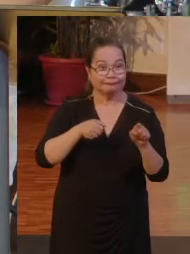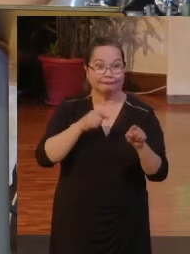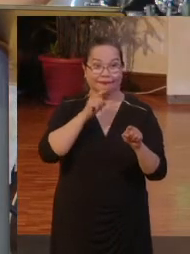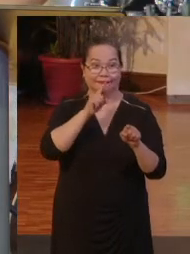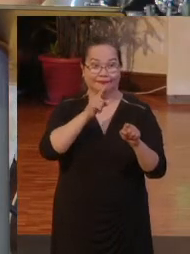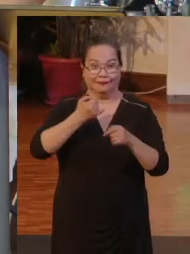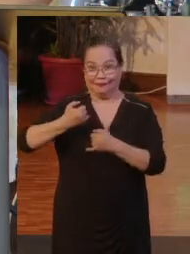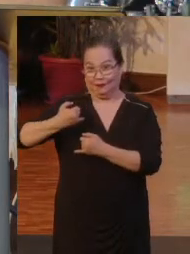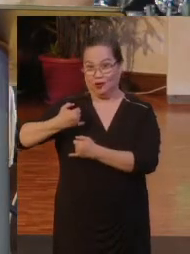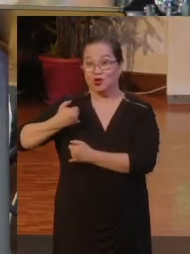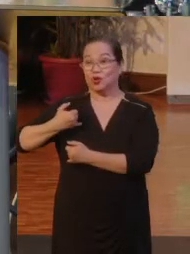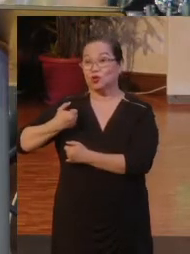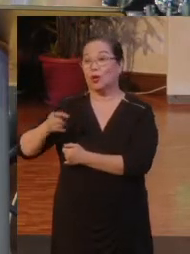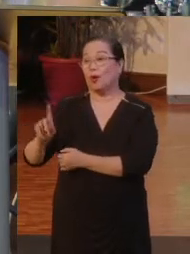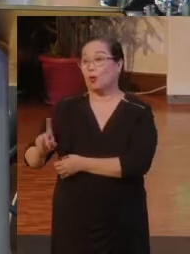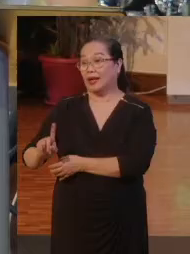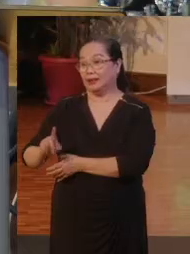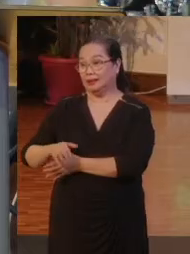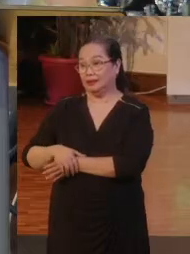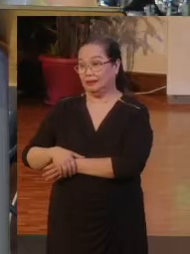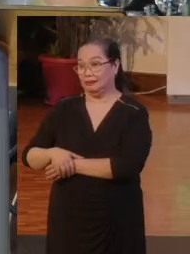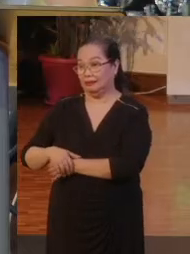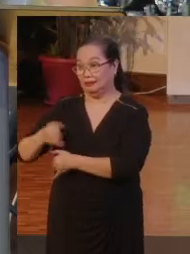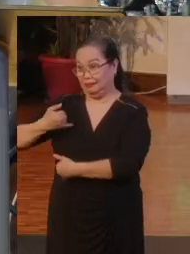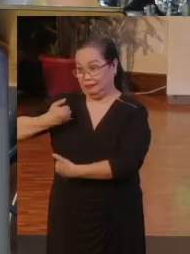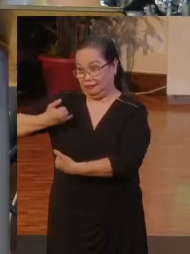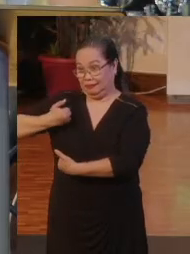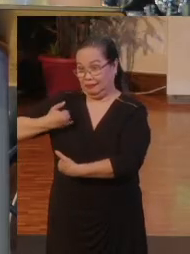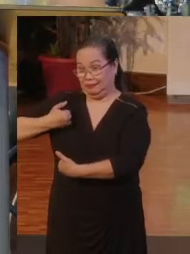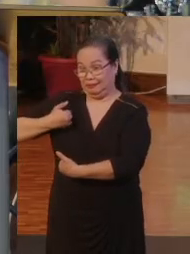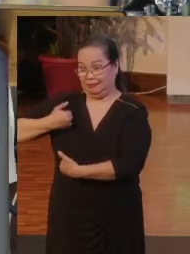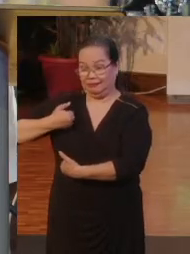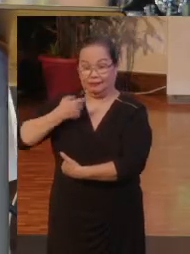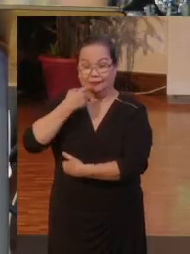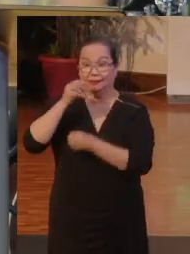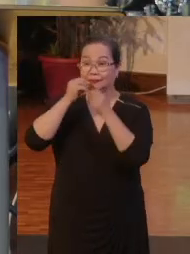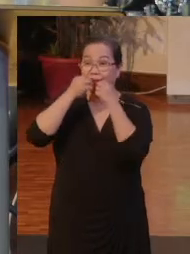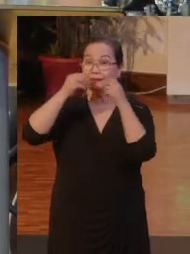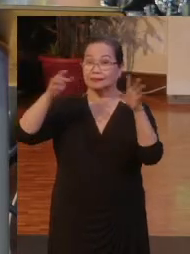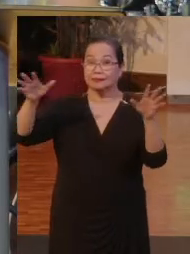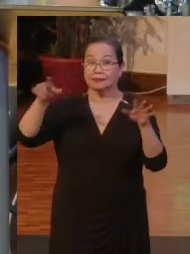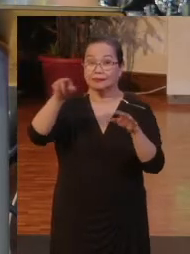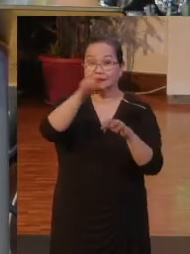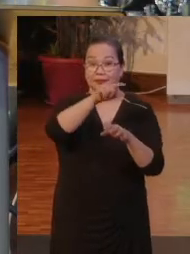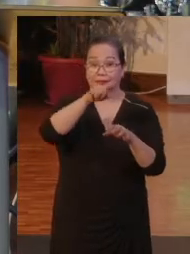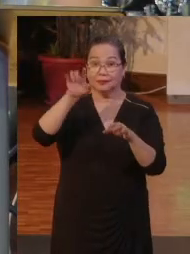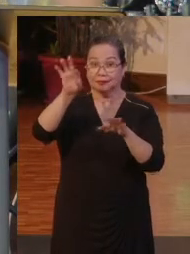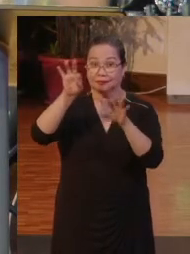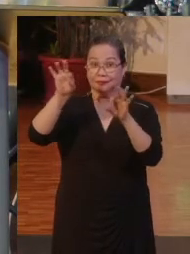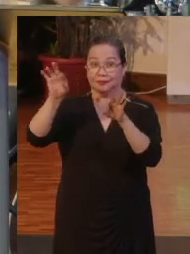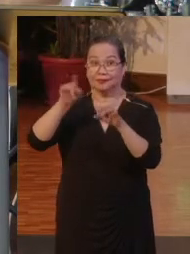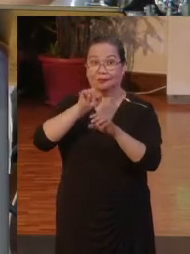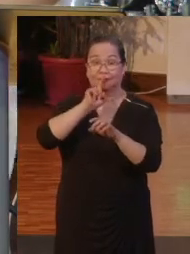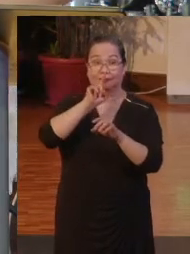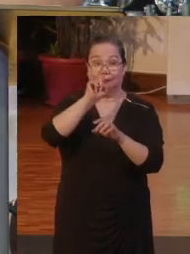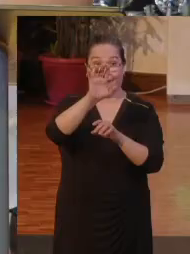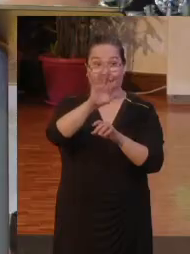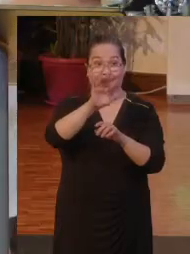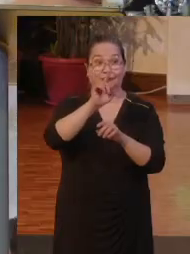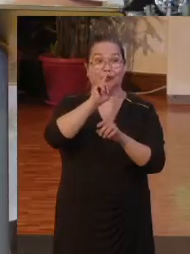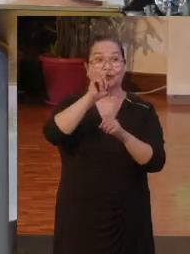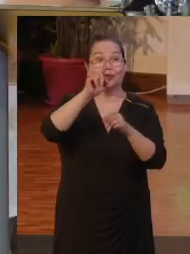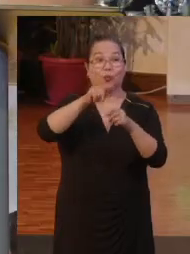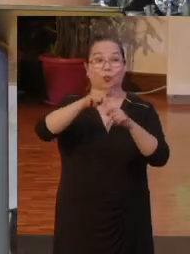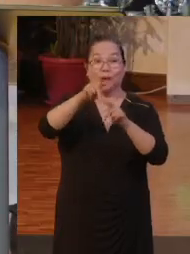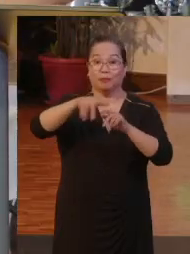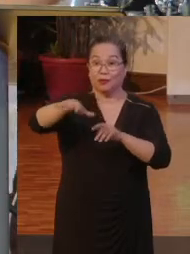Si Joshua naman ang nagpaalala sa kanila ng kanilang pagtatalaga bilang isang bayan ng